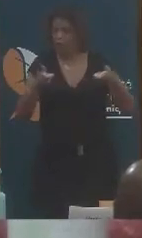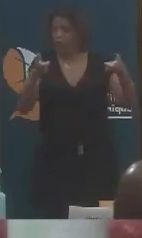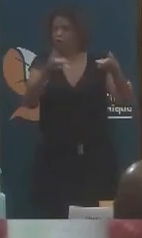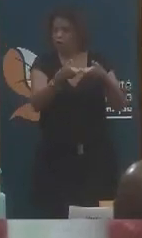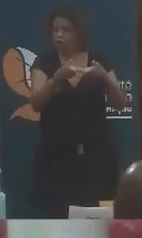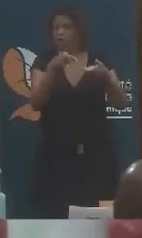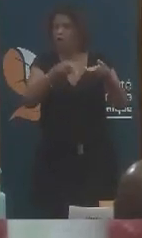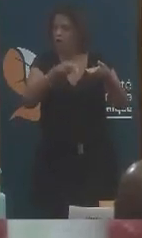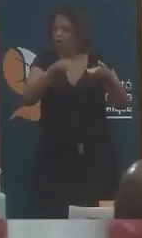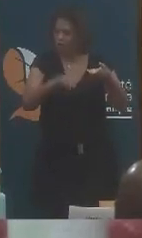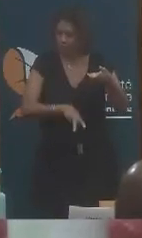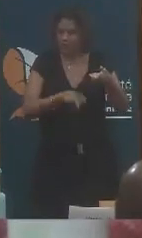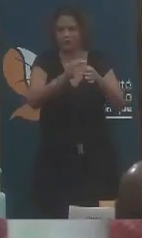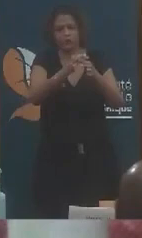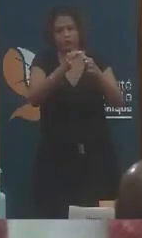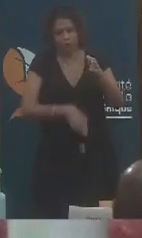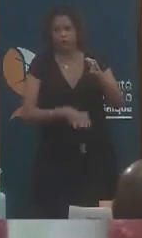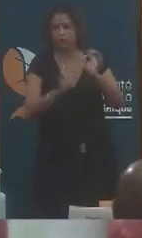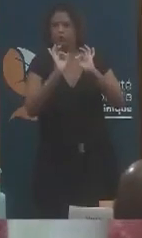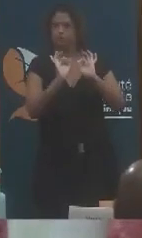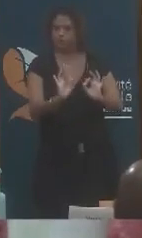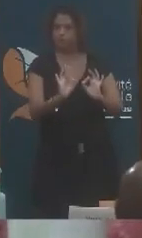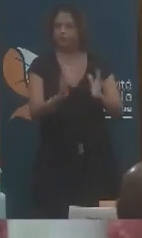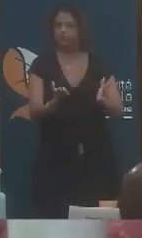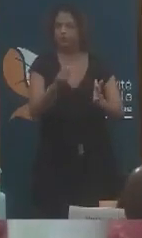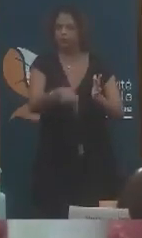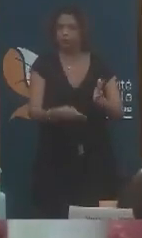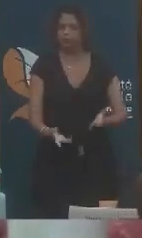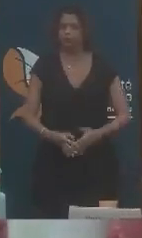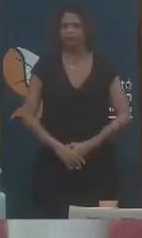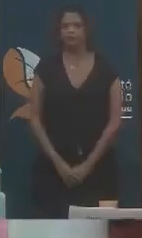on prend des résolutions qui nous engagent. Voilà la contribution que je voulais apporter. Merci, M. Varissa.